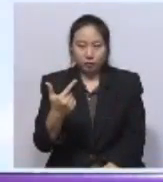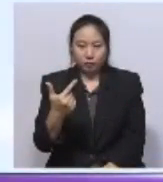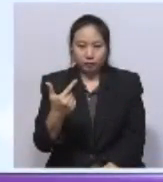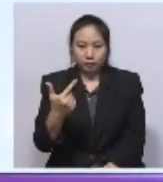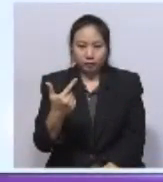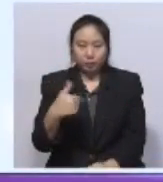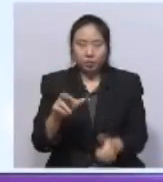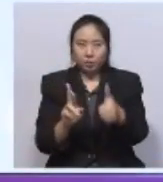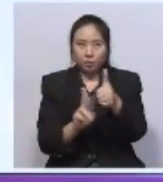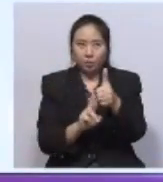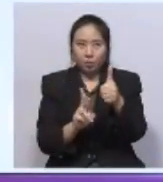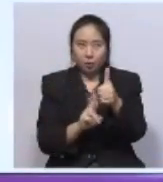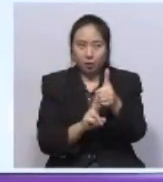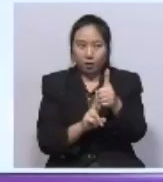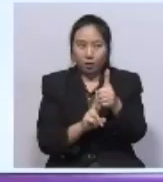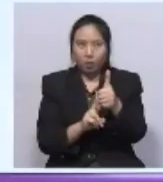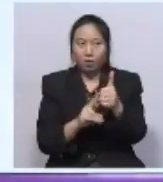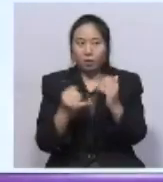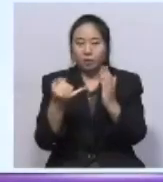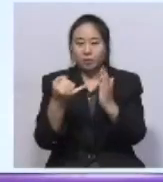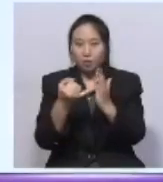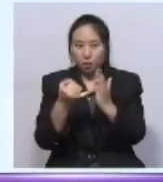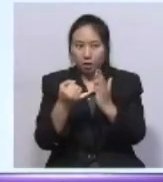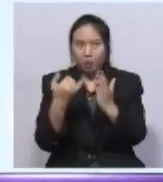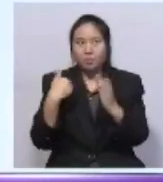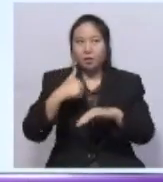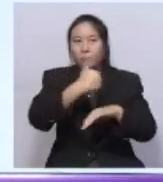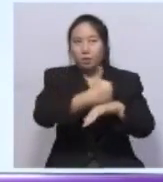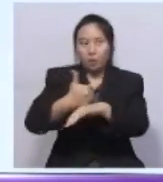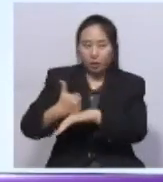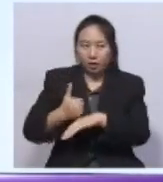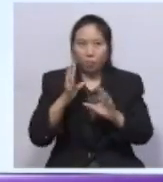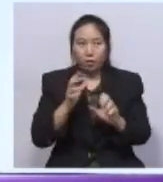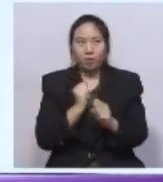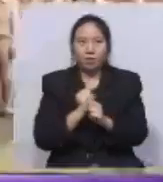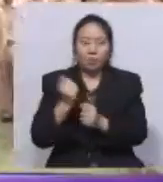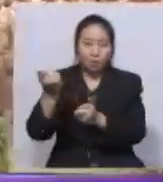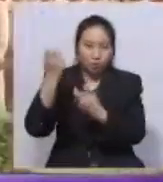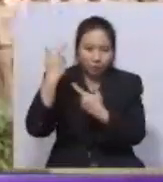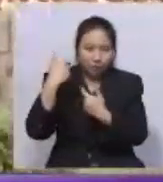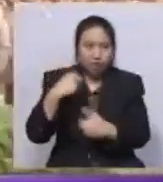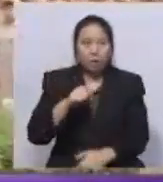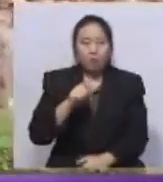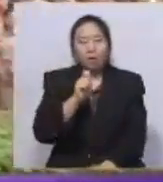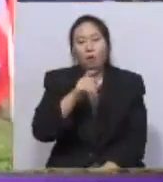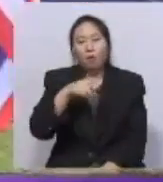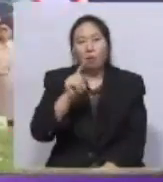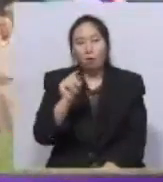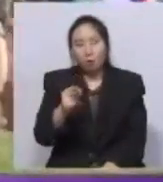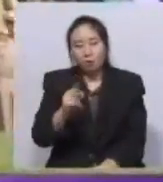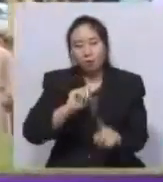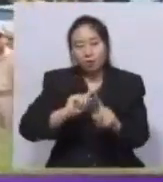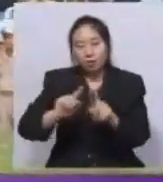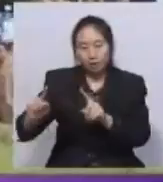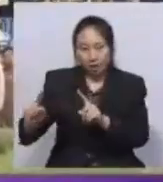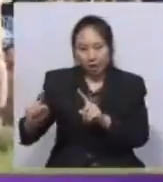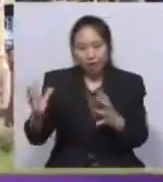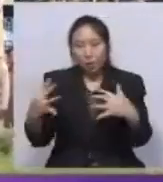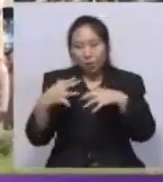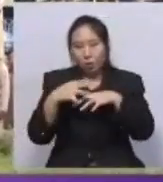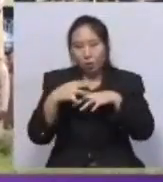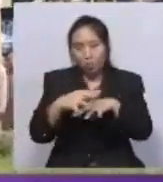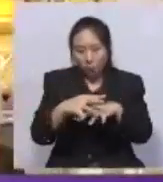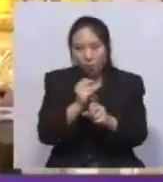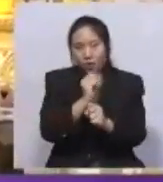เศษนะครับรองผู้ว่าราชการจังหวัดพร้อมคณะผู้บริหารพนักงานและลูกจ้างองค์กรปกครองส่วนท้องถิ่นได้ร่วม